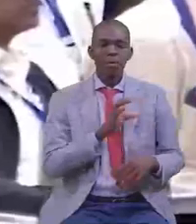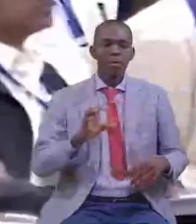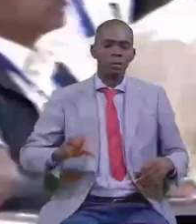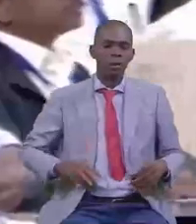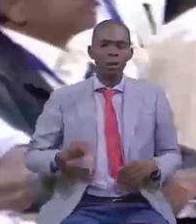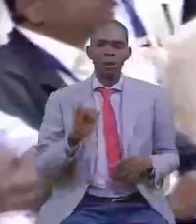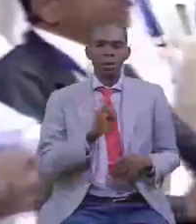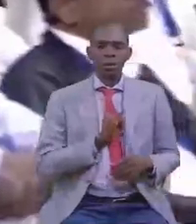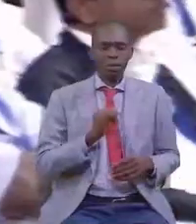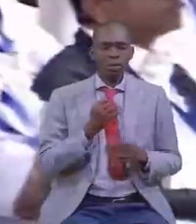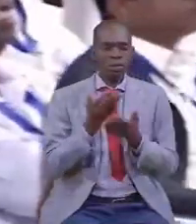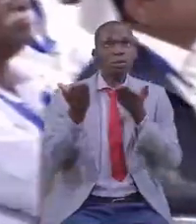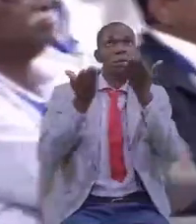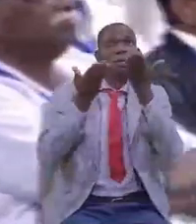Christ.